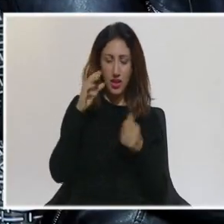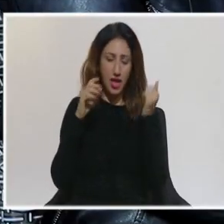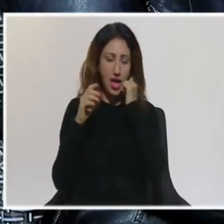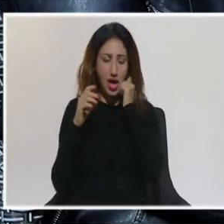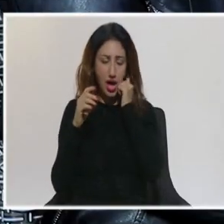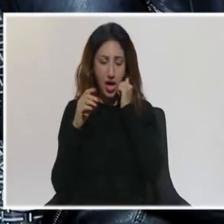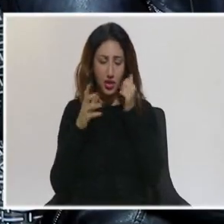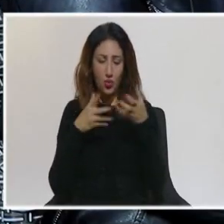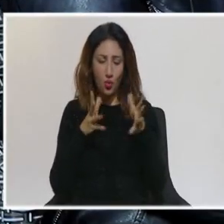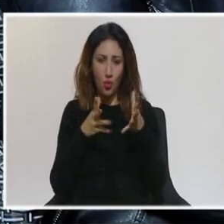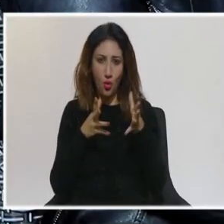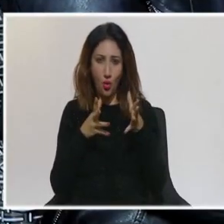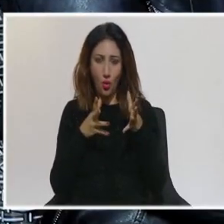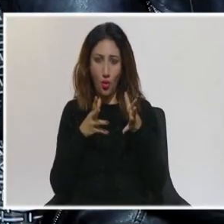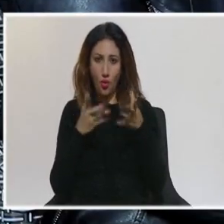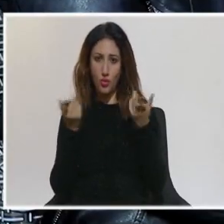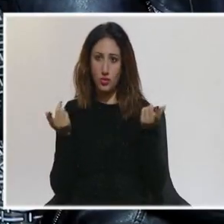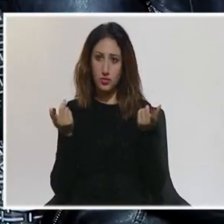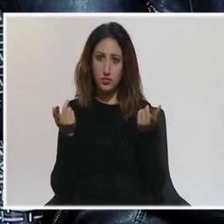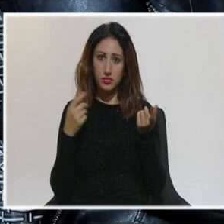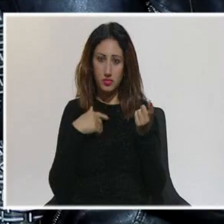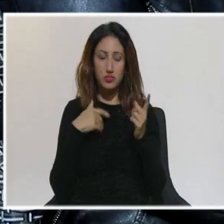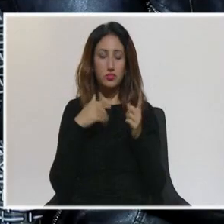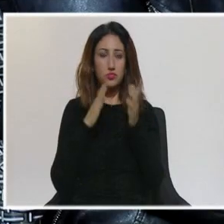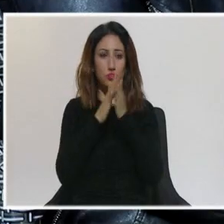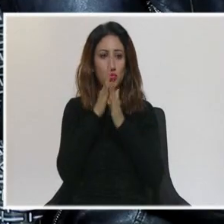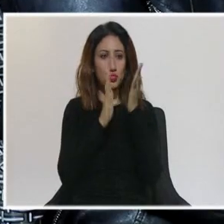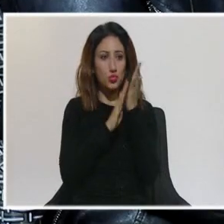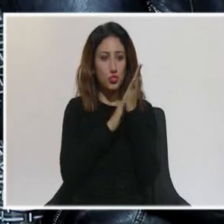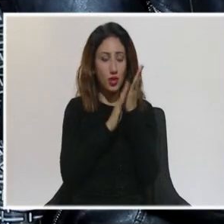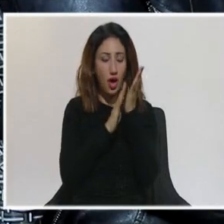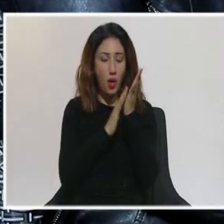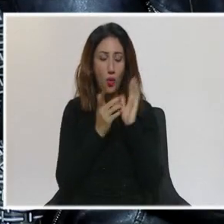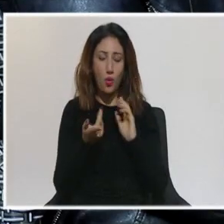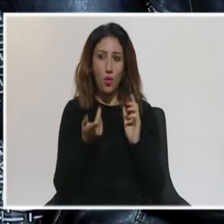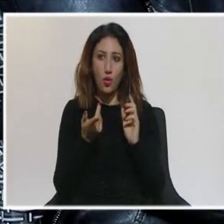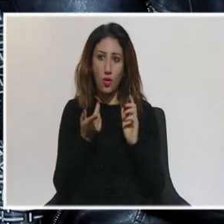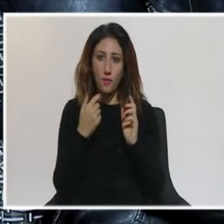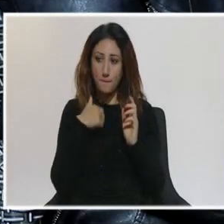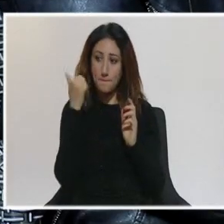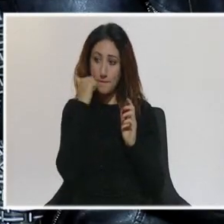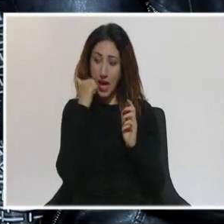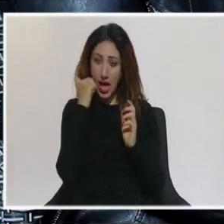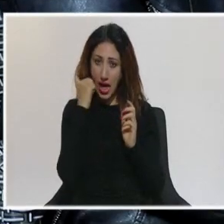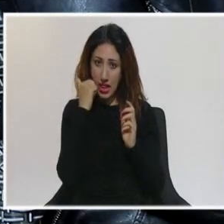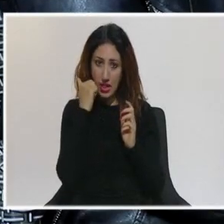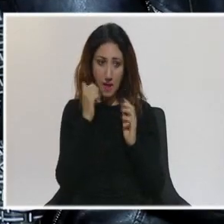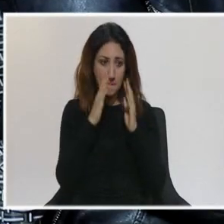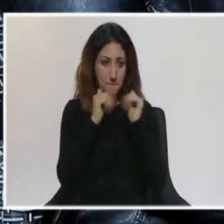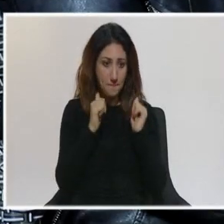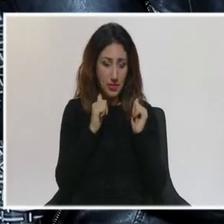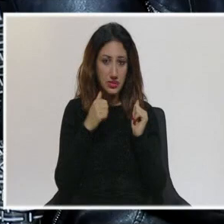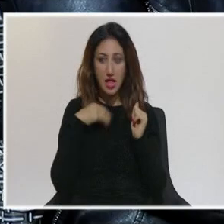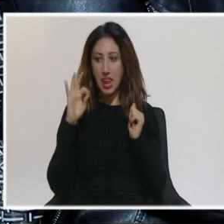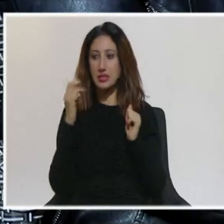مش عارف ايه هنشجعه. لا ليه؟ انا الاهلي ما دام بيلاعب اي فريق غير مصري بشجع